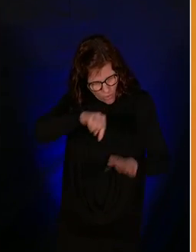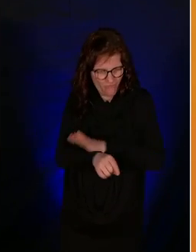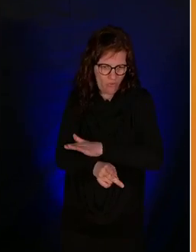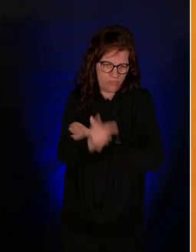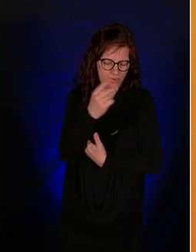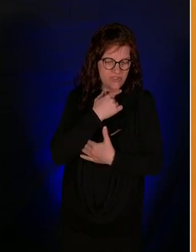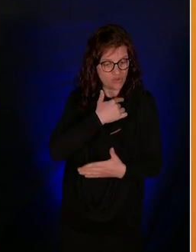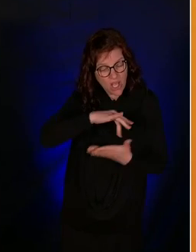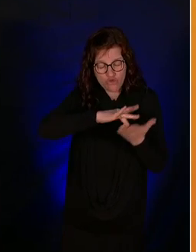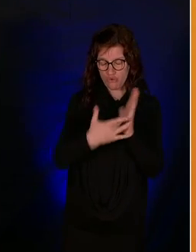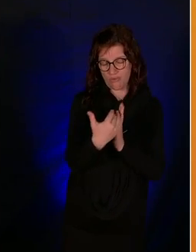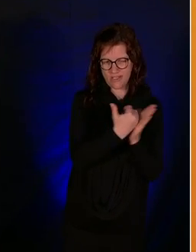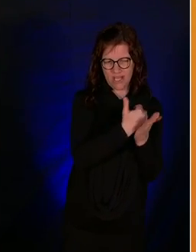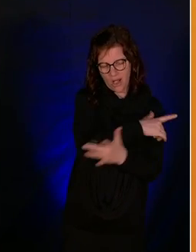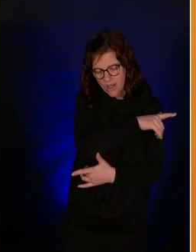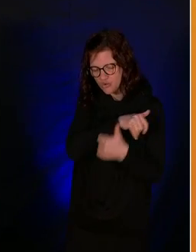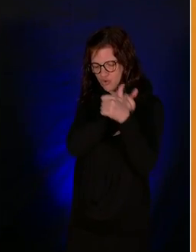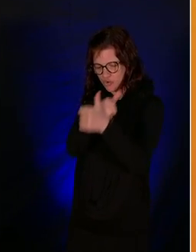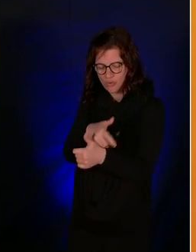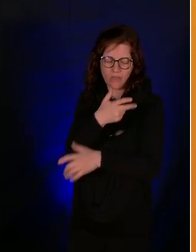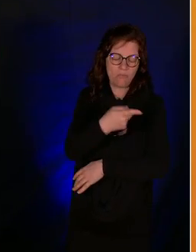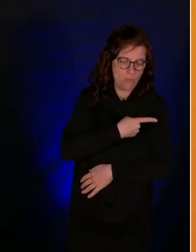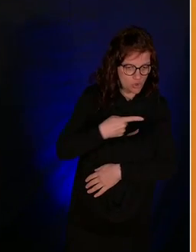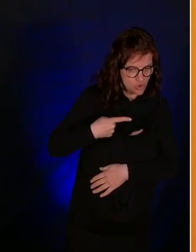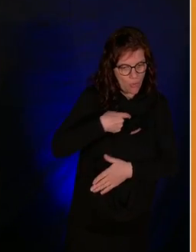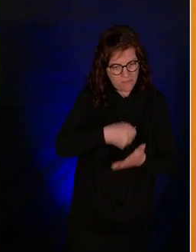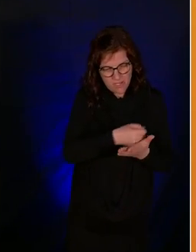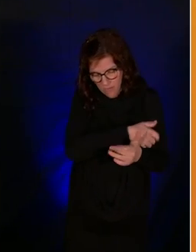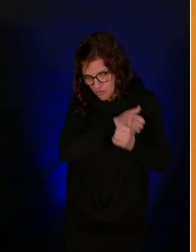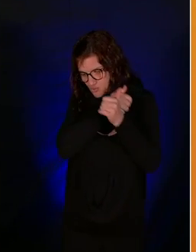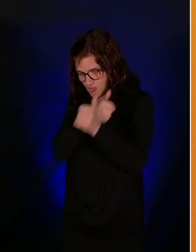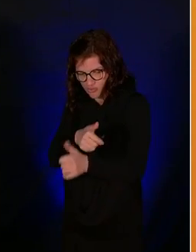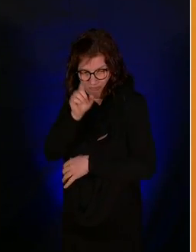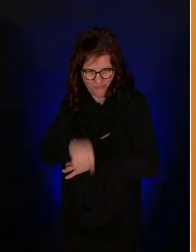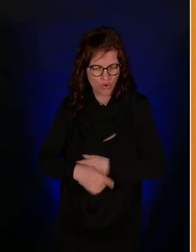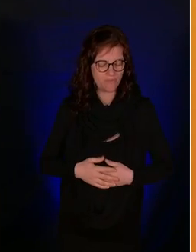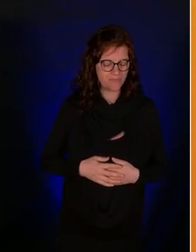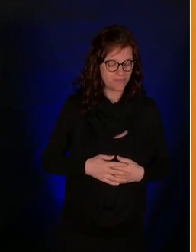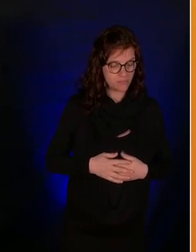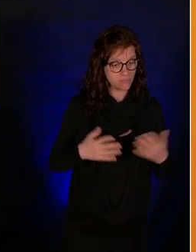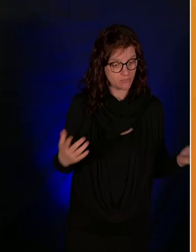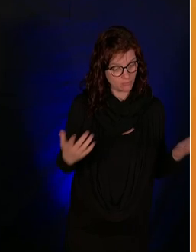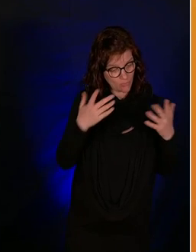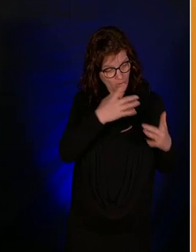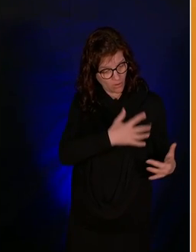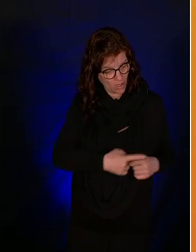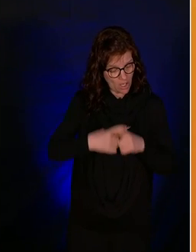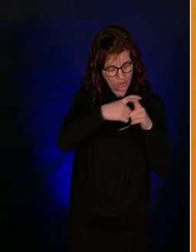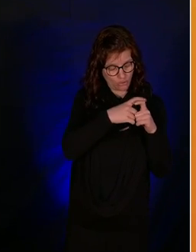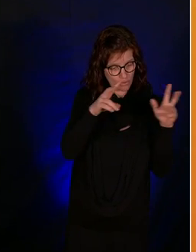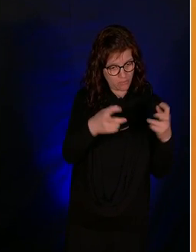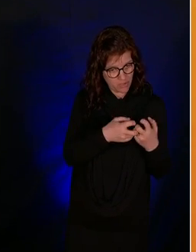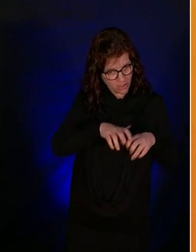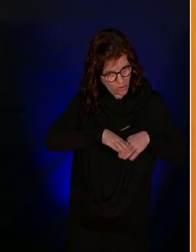de tous les salaires, pensions et minima. Notre fédération a calculé l'augmentation des prix qui